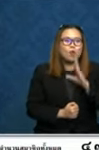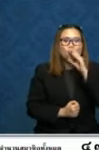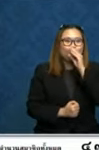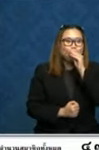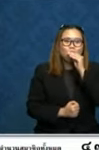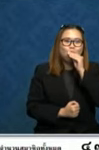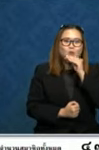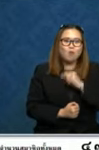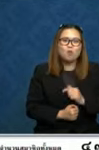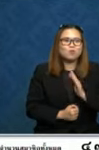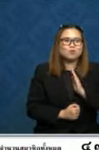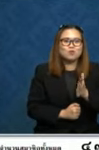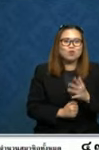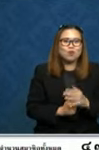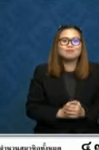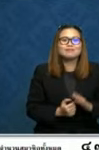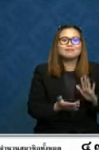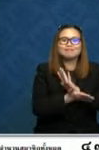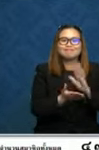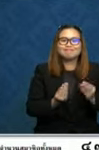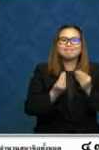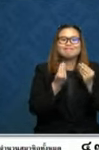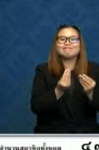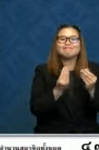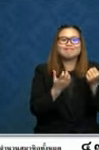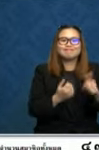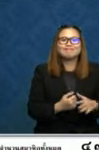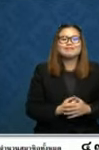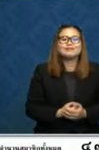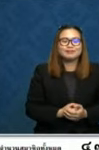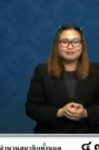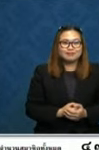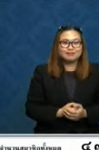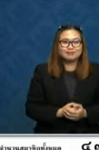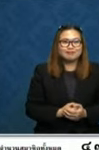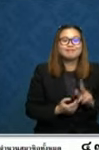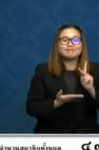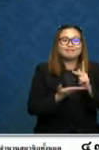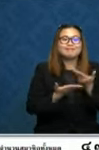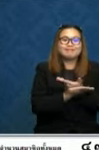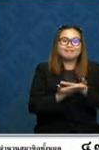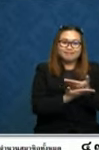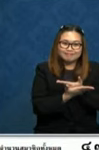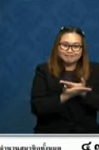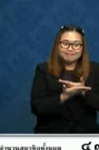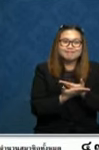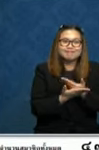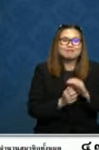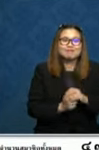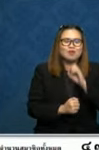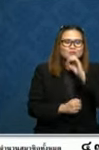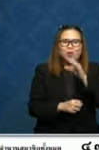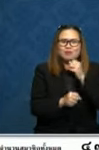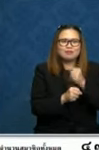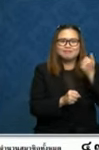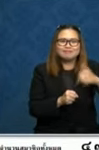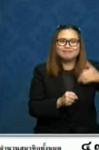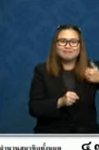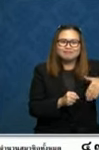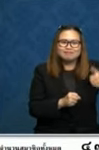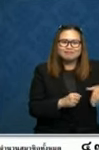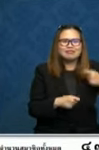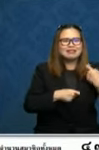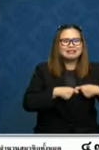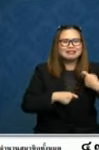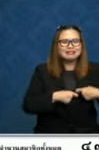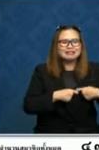ยไอการส่งเอกสารกลับมาให้กรรมธิการพิจารณาเนี่ยท่านยังทำไม่ได้เลยดิฉันก็งงว่ามันจะยาก